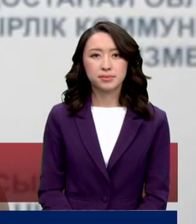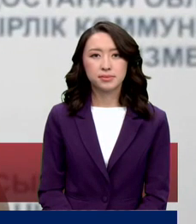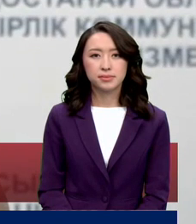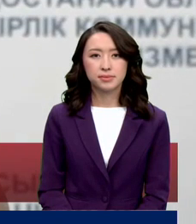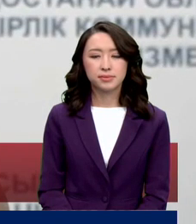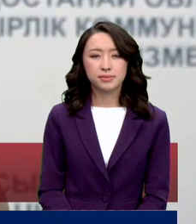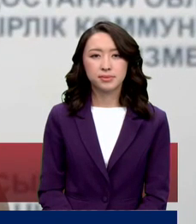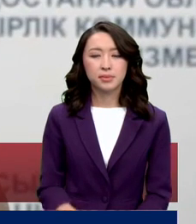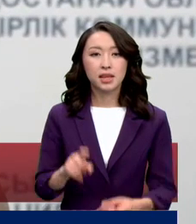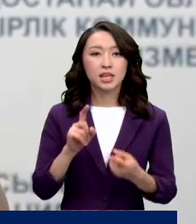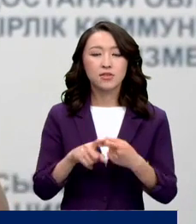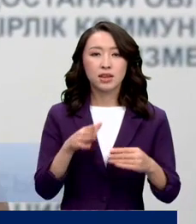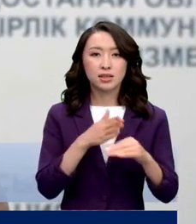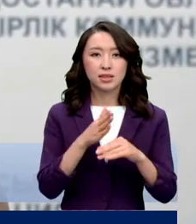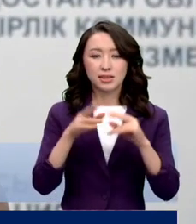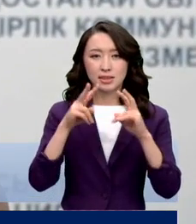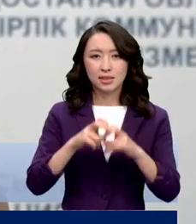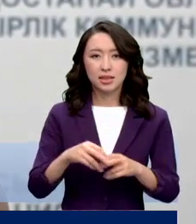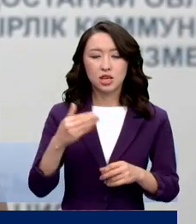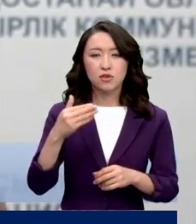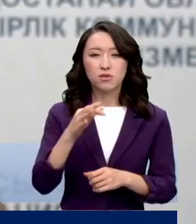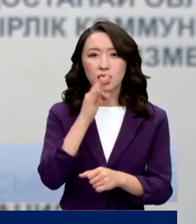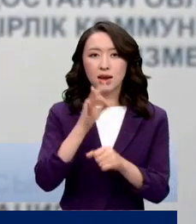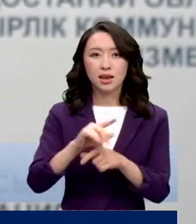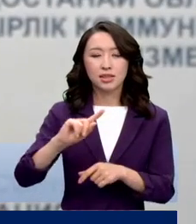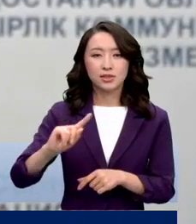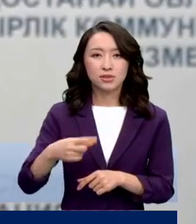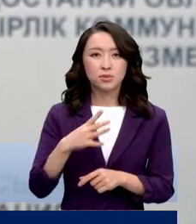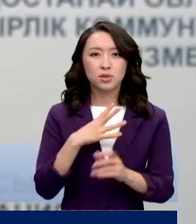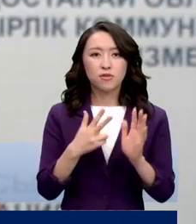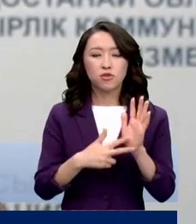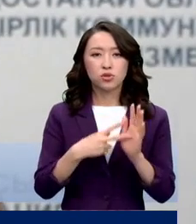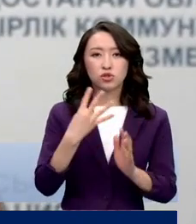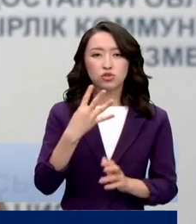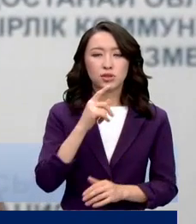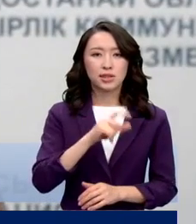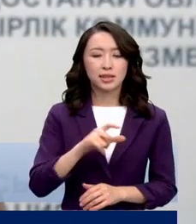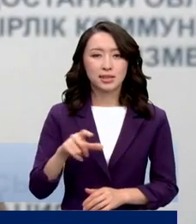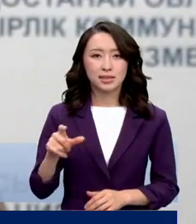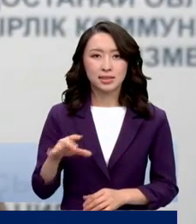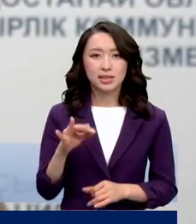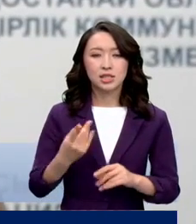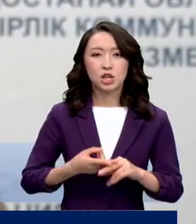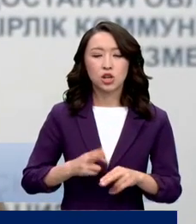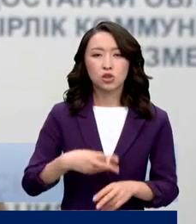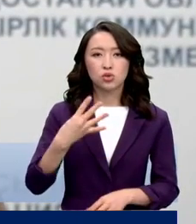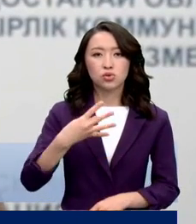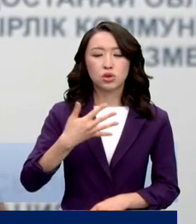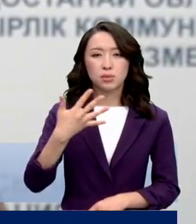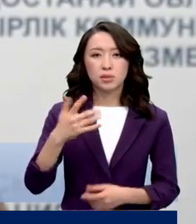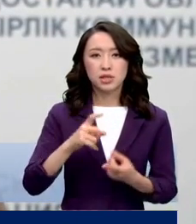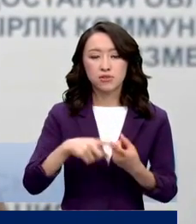В ходе проведенных рейдов к административной ответственности привлечены 84 лица, из которых 45 в